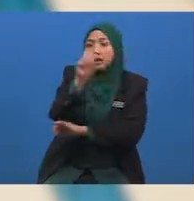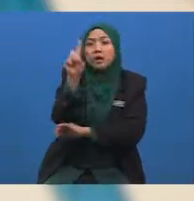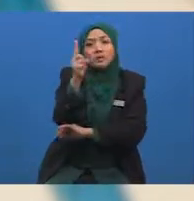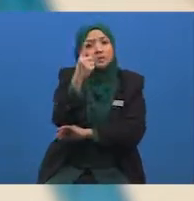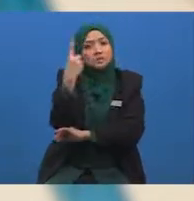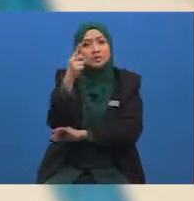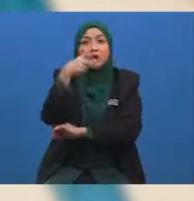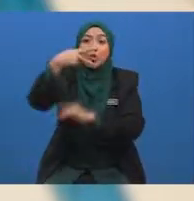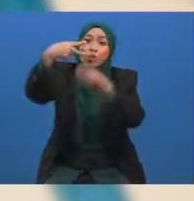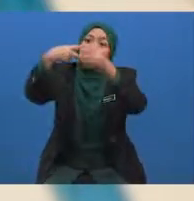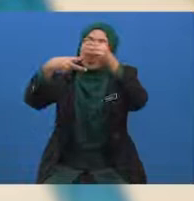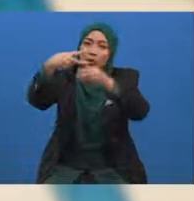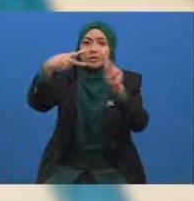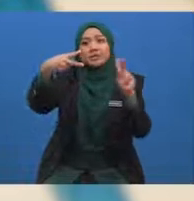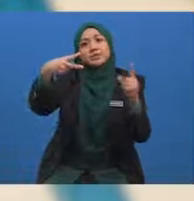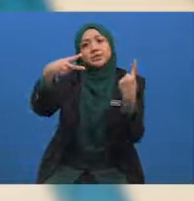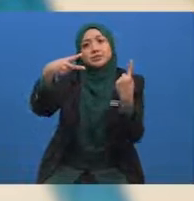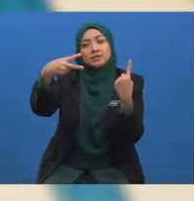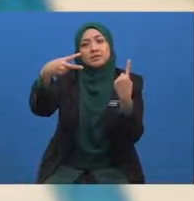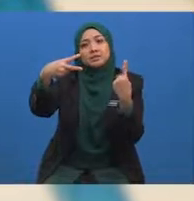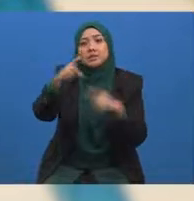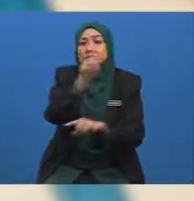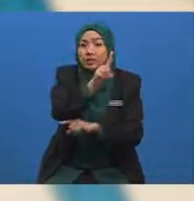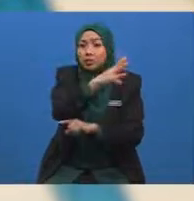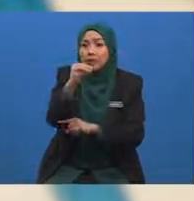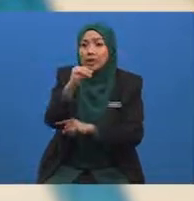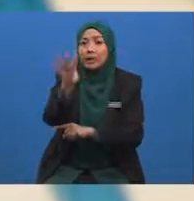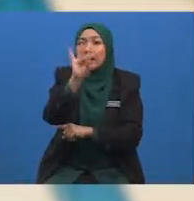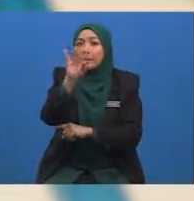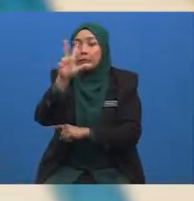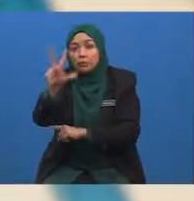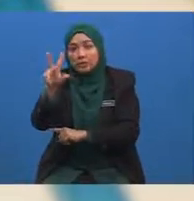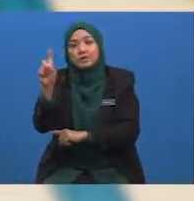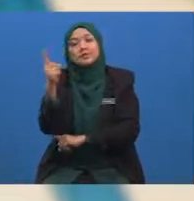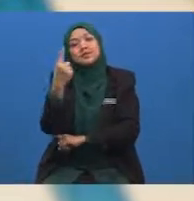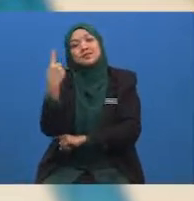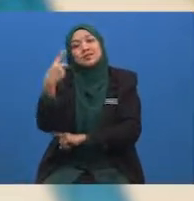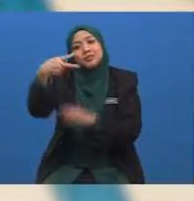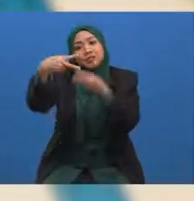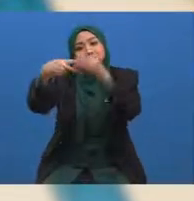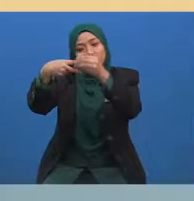pembahagi, iaitu 1 dan dirinya sahaja 83.